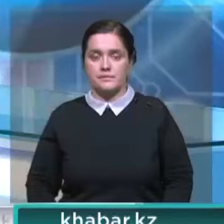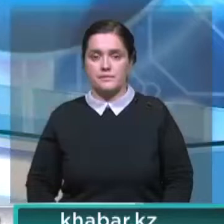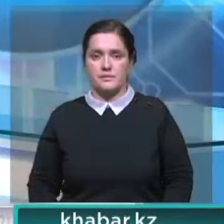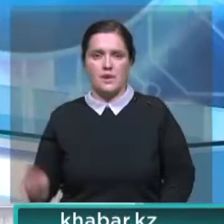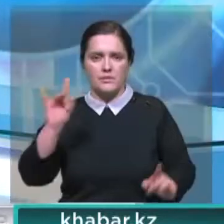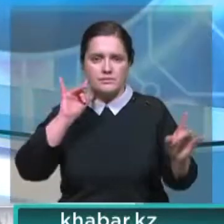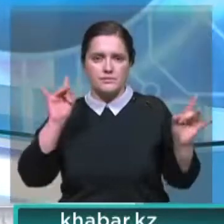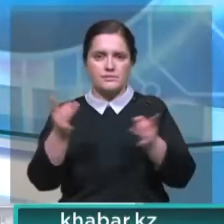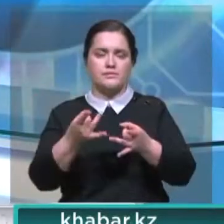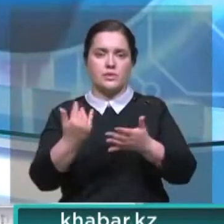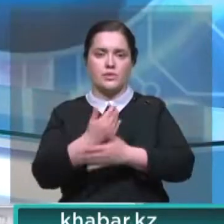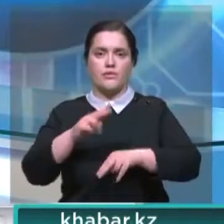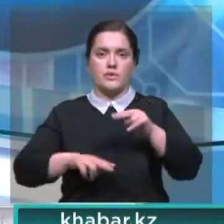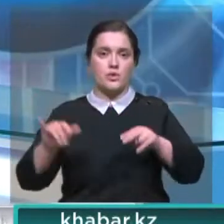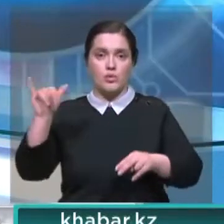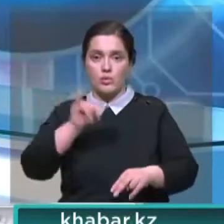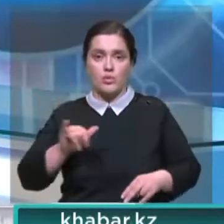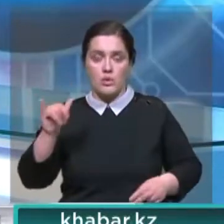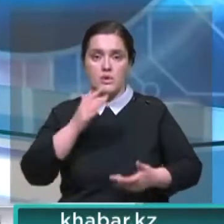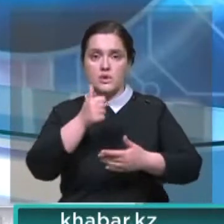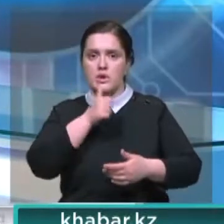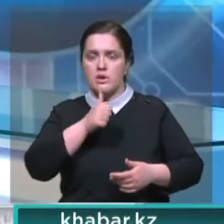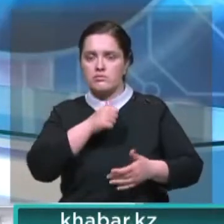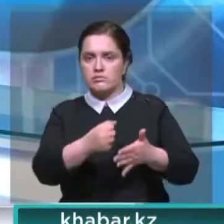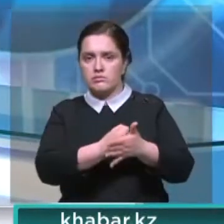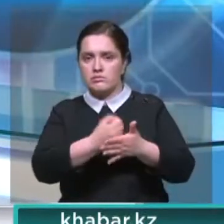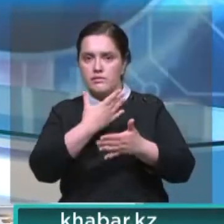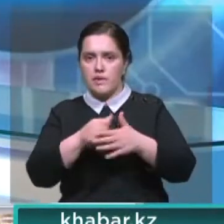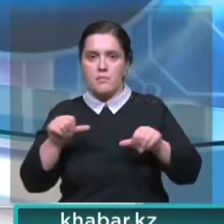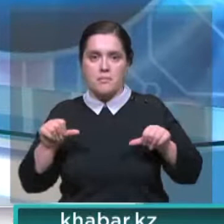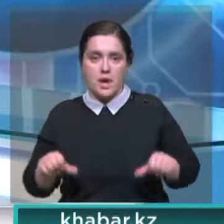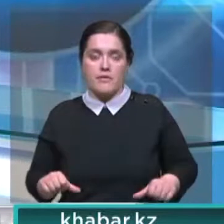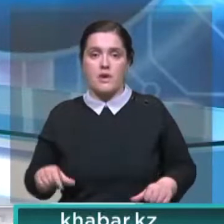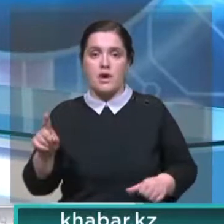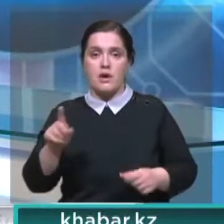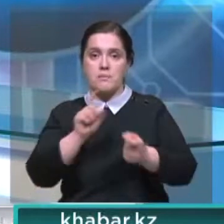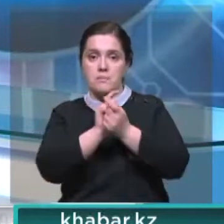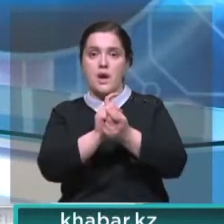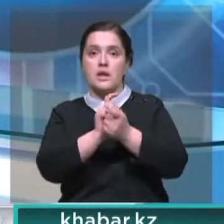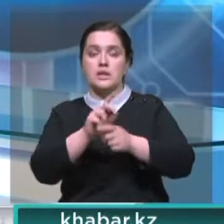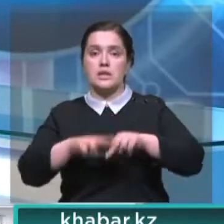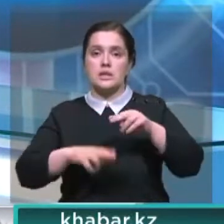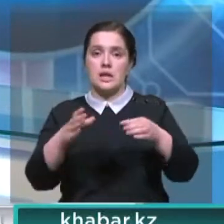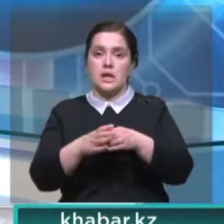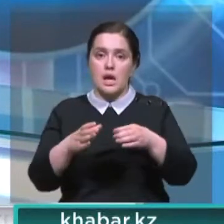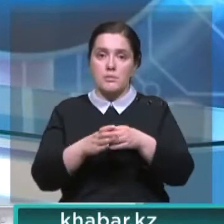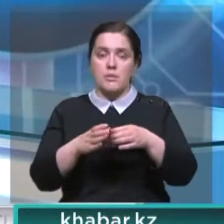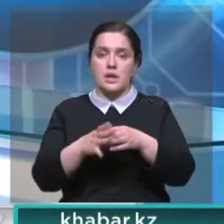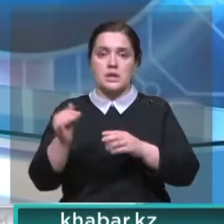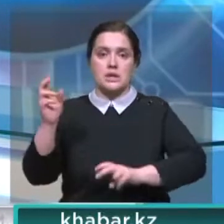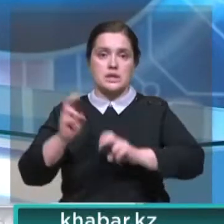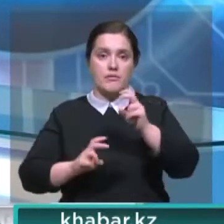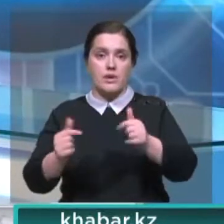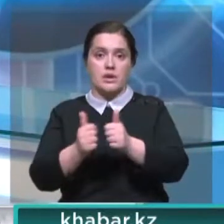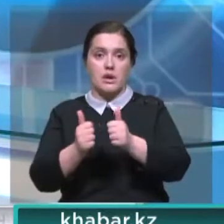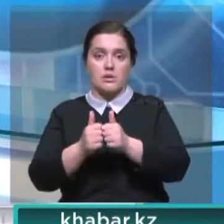у жильцов скандальной новостройки уральский появился шанс отстоять свои права на недвижимость и напомним противостояние между строительной компанией консервным заводом